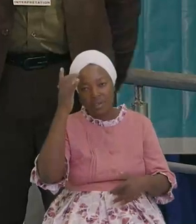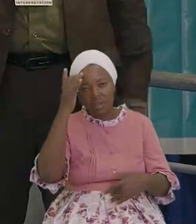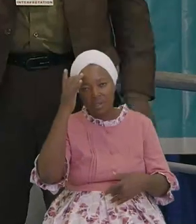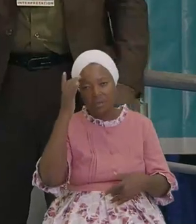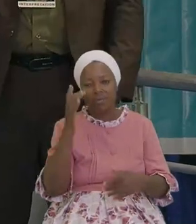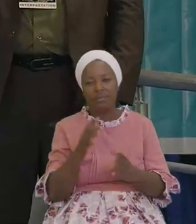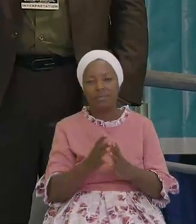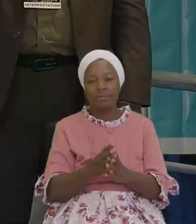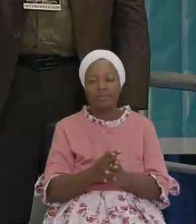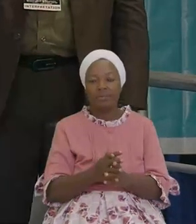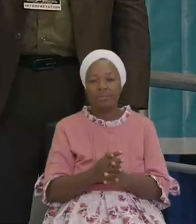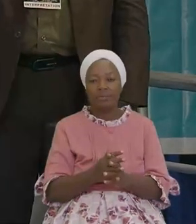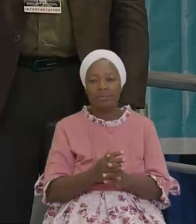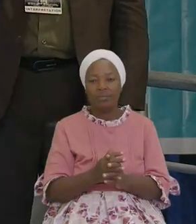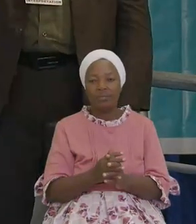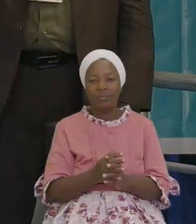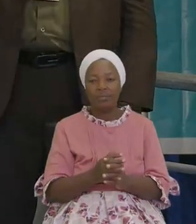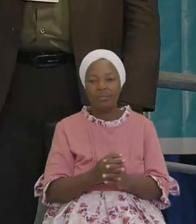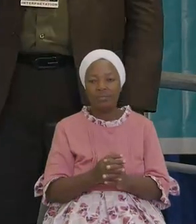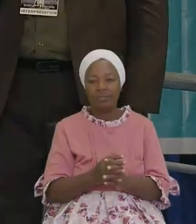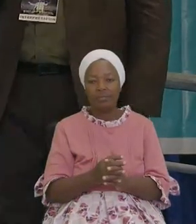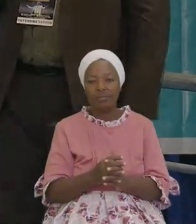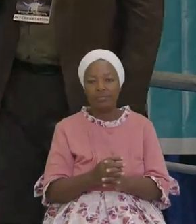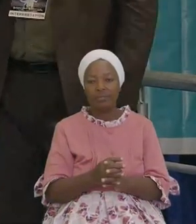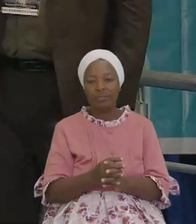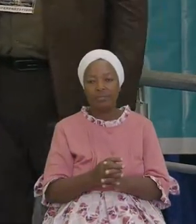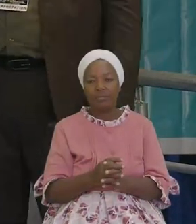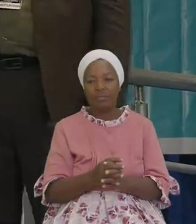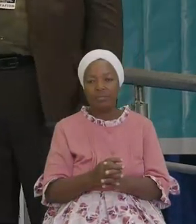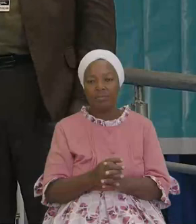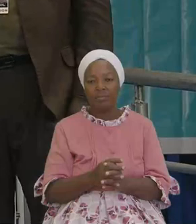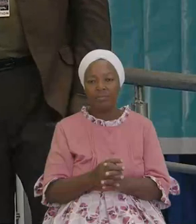faisons-le rapidement car le pasteur revient prier pour les malades.